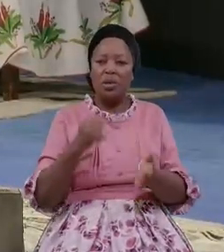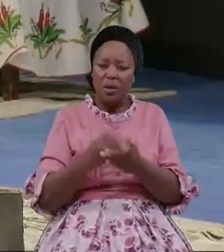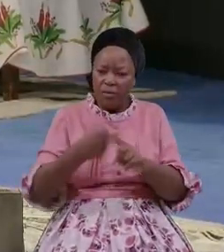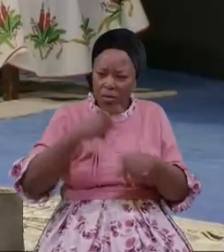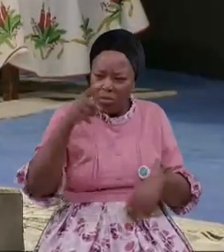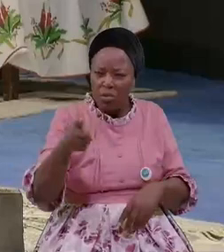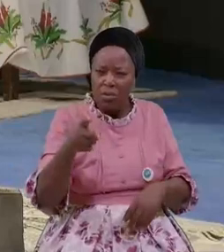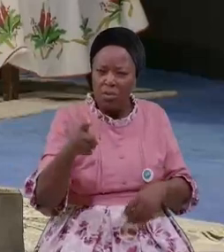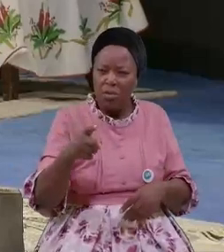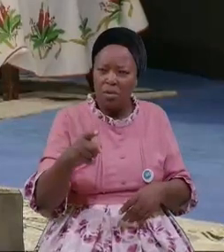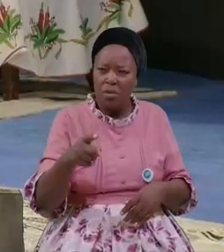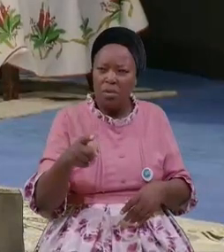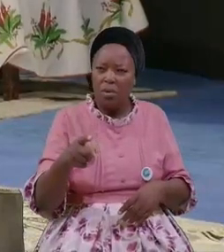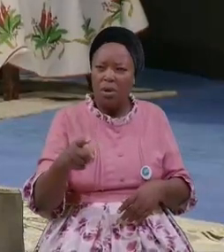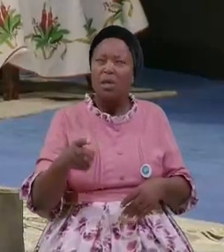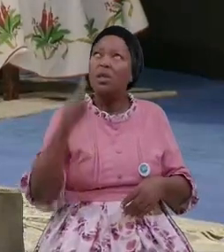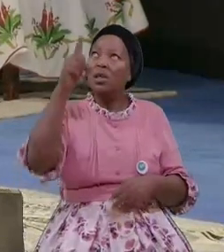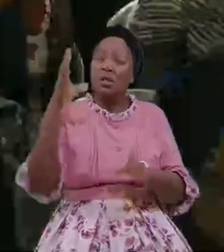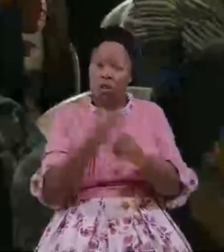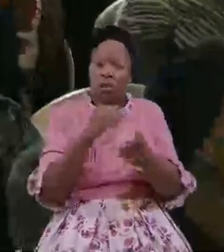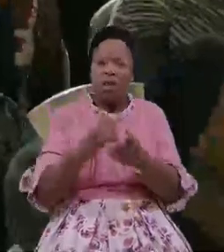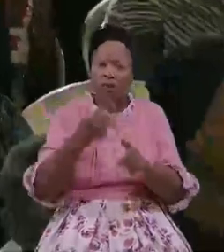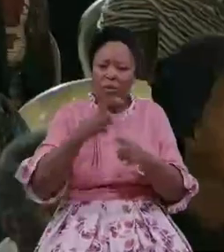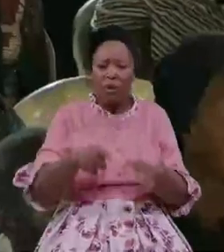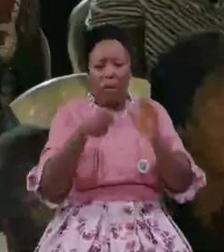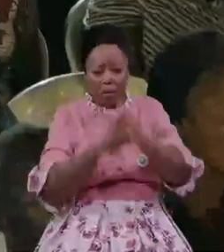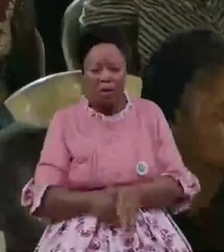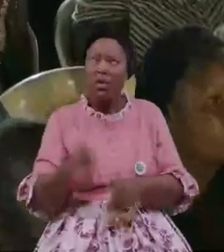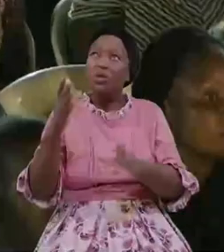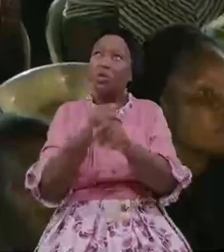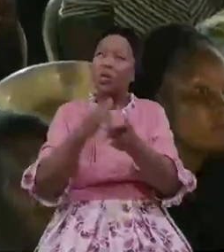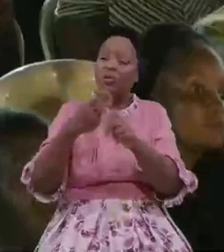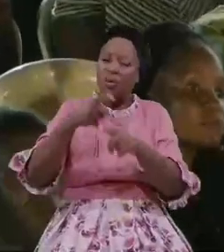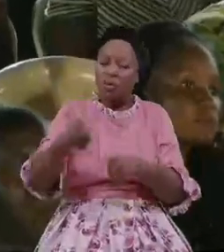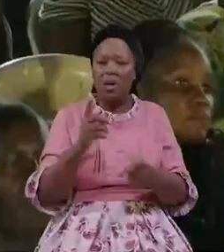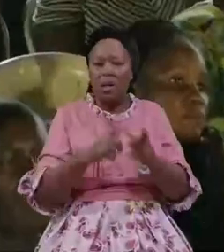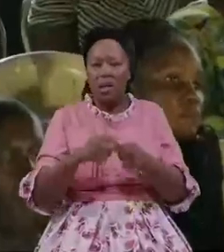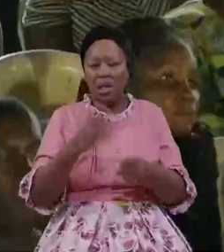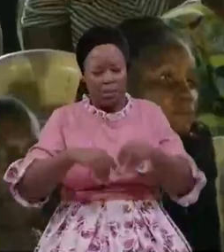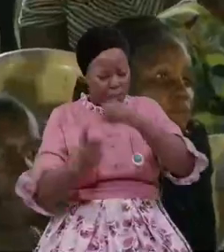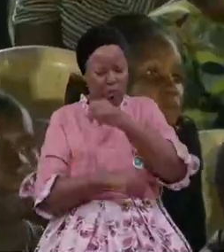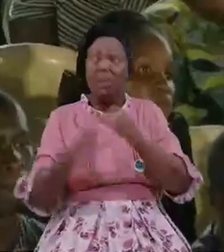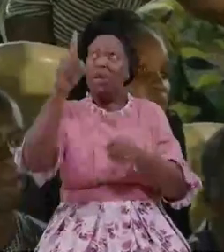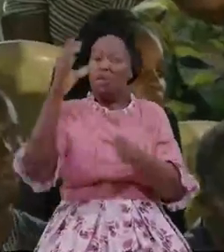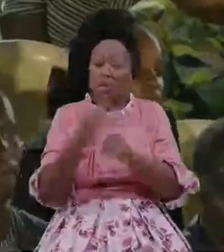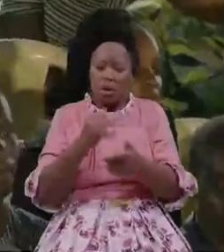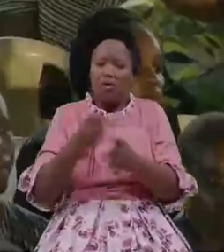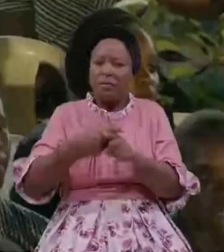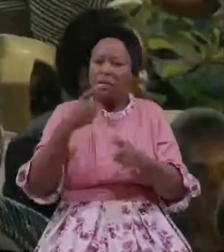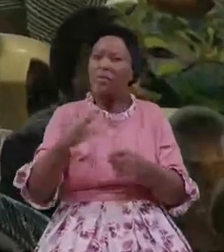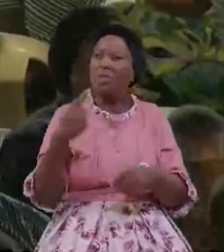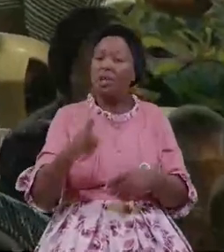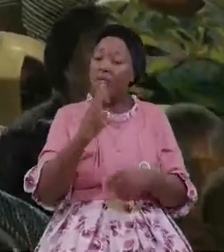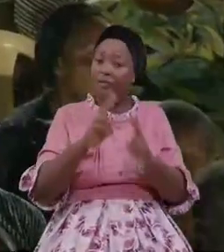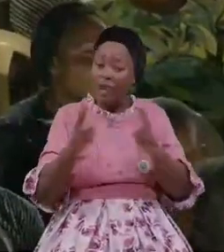toi il faut le dire il a ôté de to il a ôté la pression il aé la punition il a